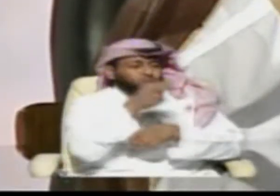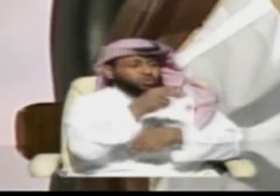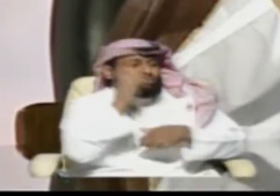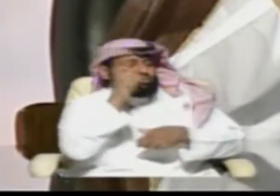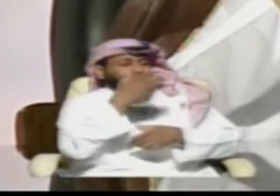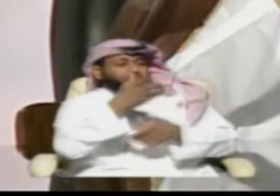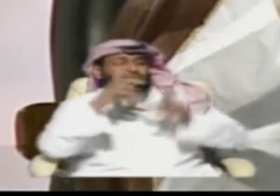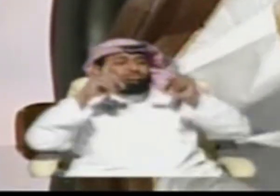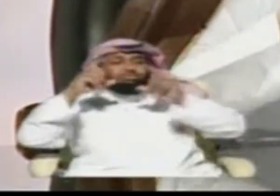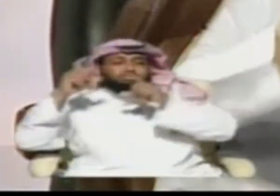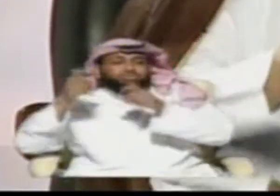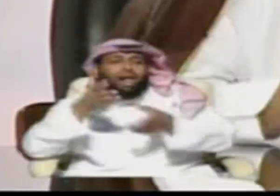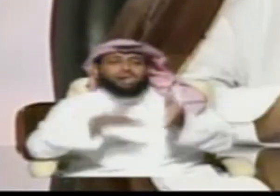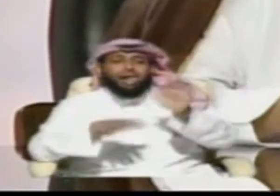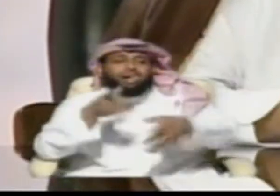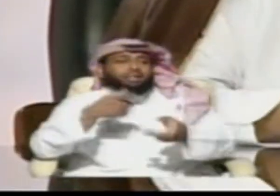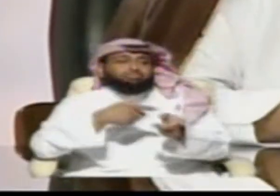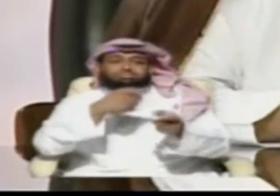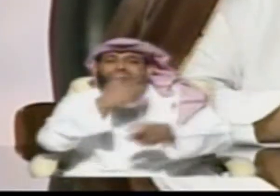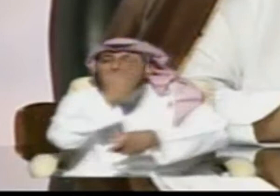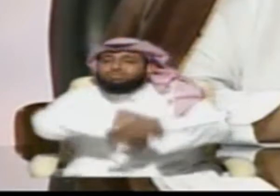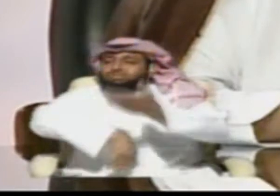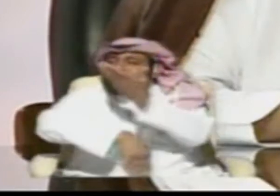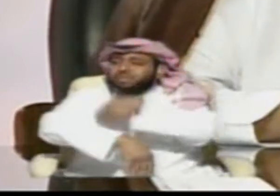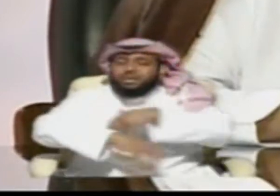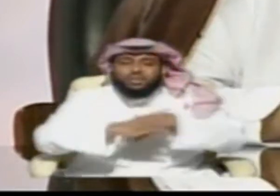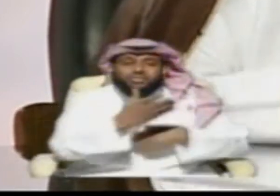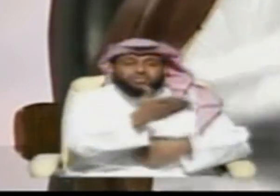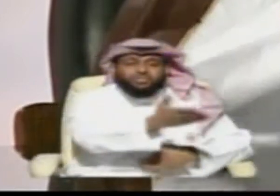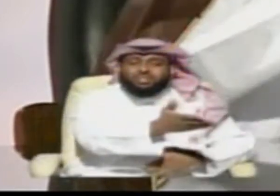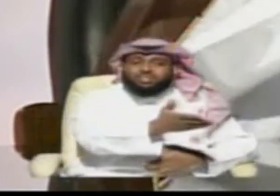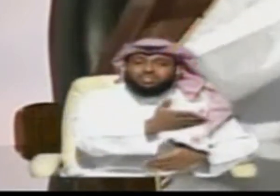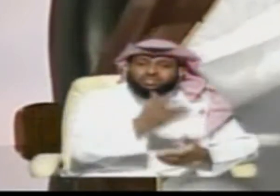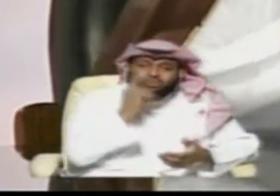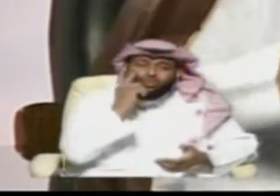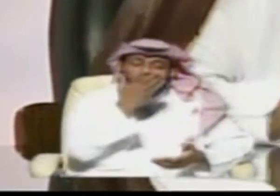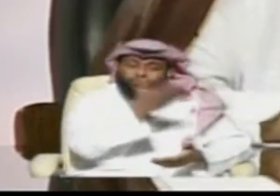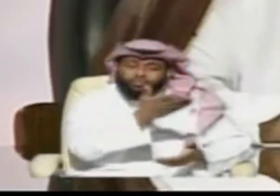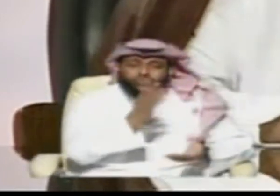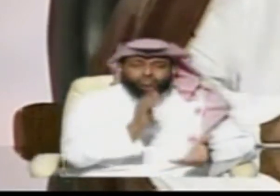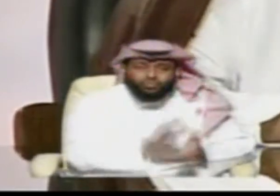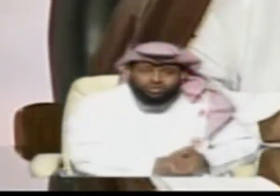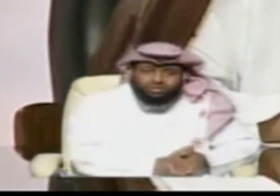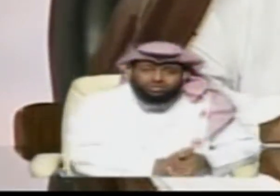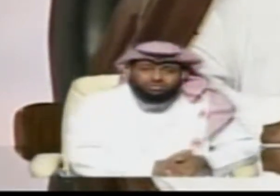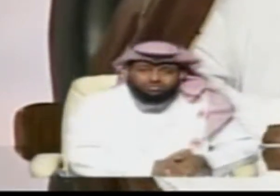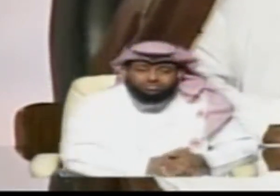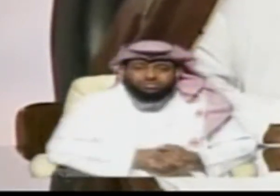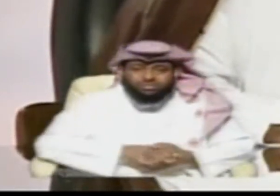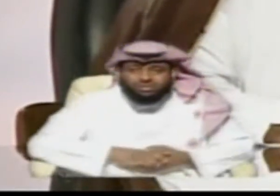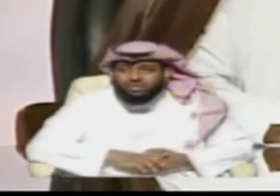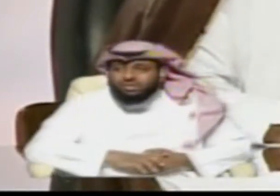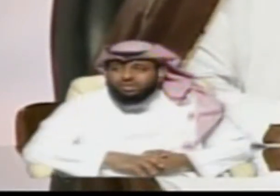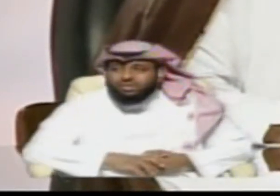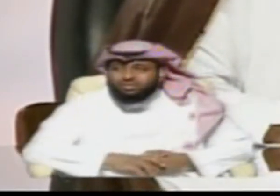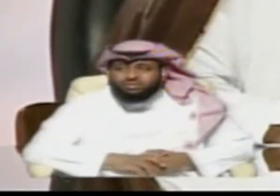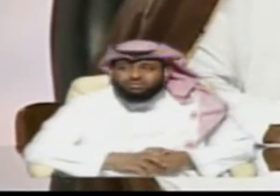بلايا وطوام عظمى لا ترصدها الكاميرات ولا تصل إليها العدسات، وبالتالي